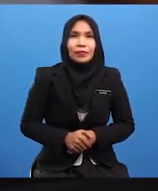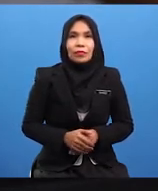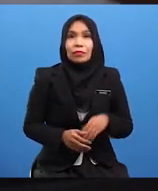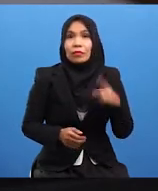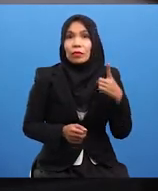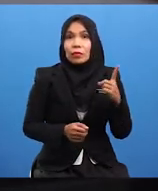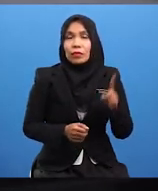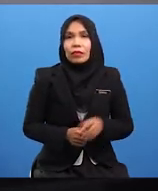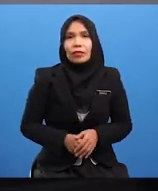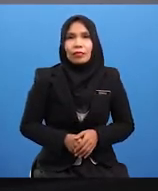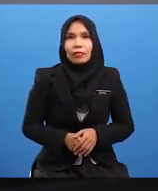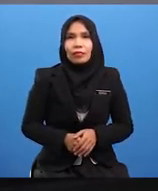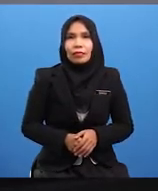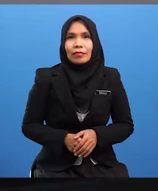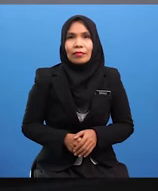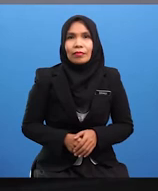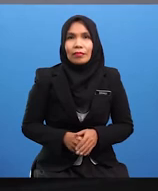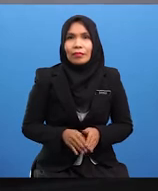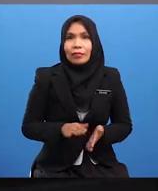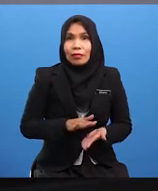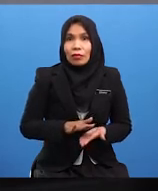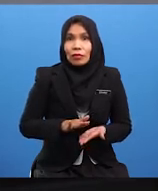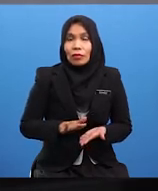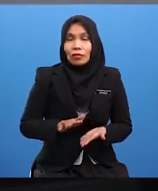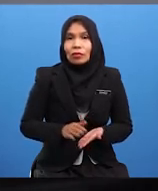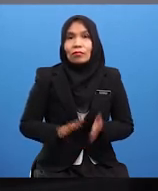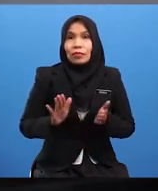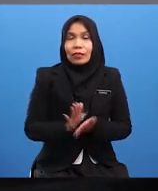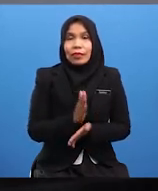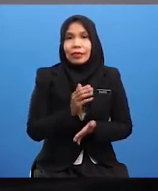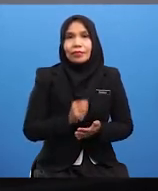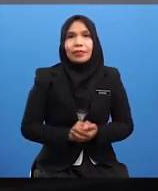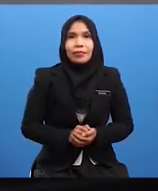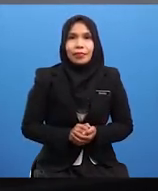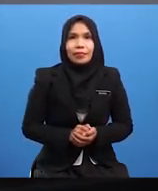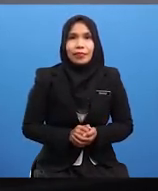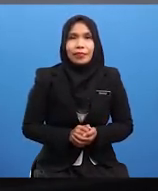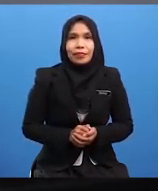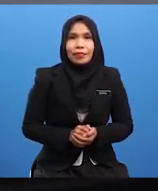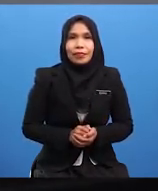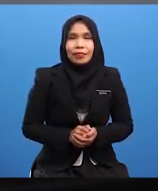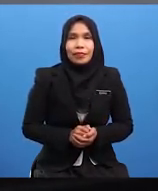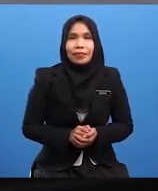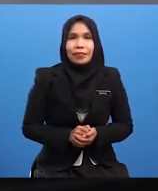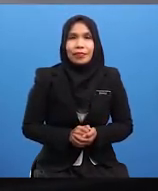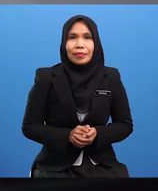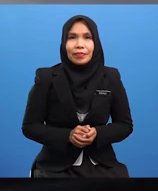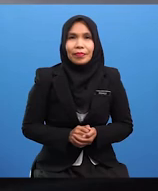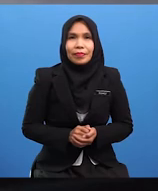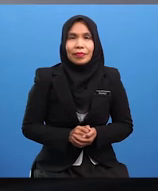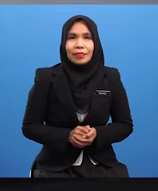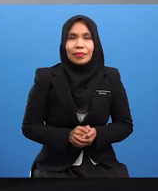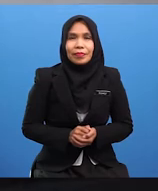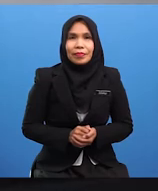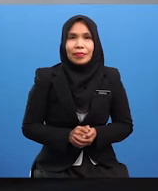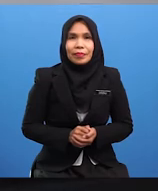Sebelas, gosok kertas dengan pemampat, alat penekan atau penggilik.